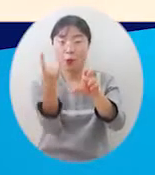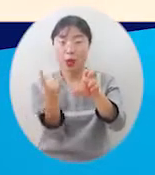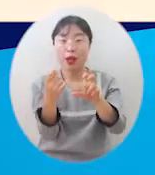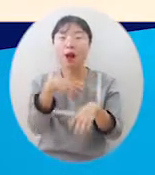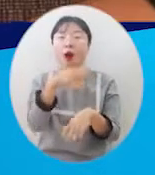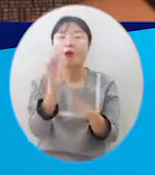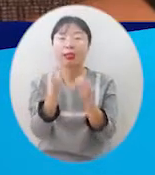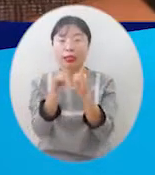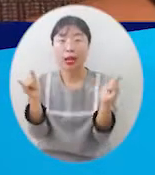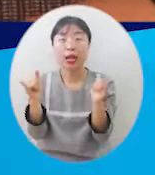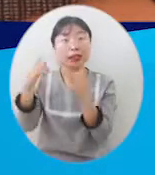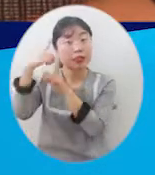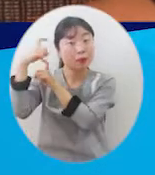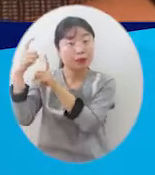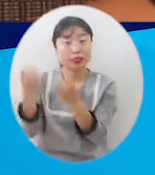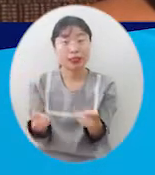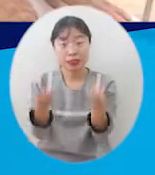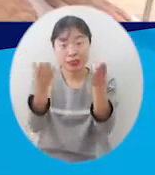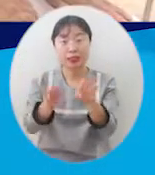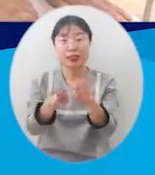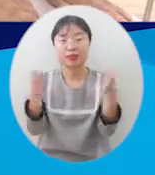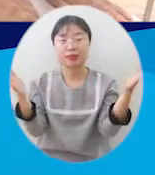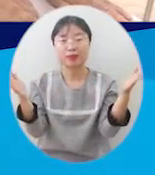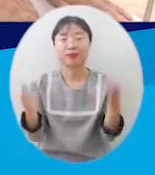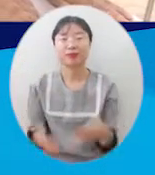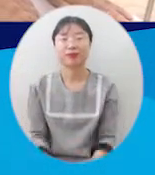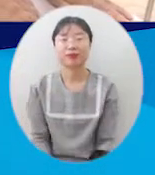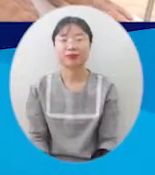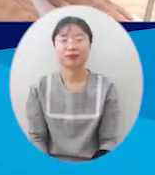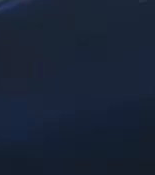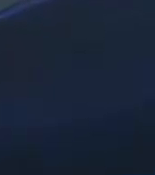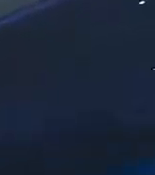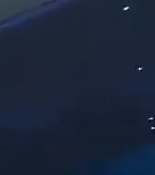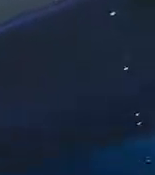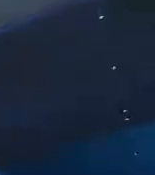제25회 노인의 날을 맞아 의왕시에서 기념식을 준비했습니다.